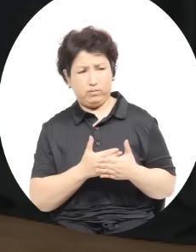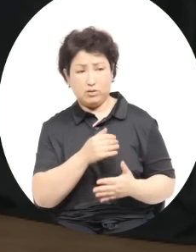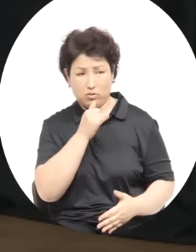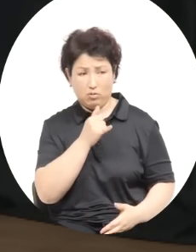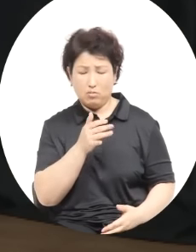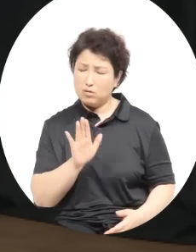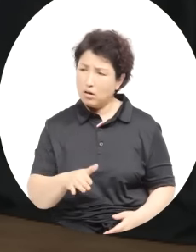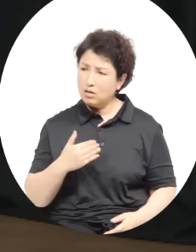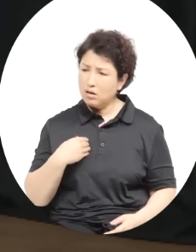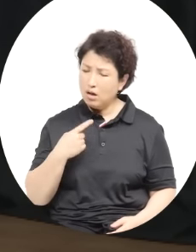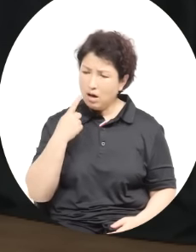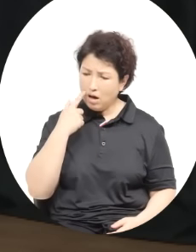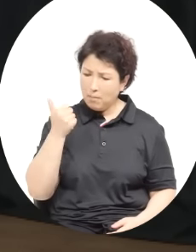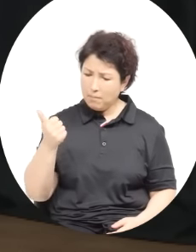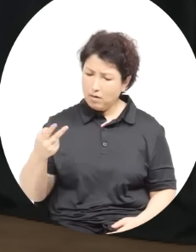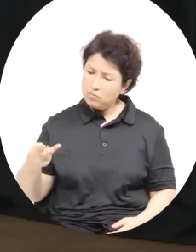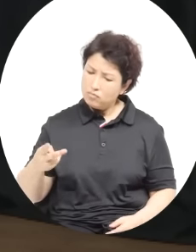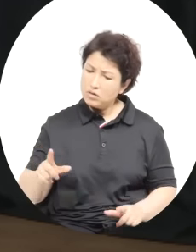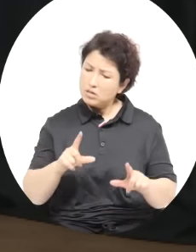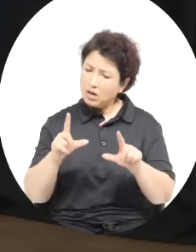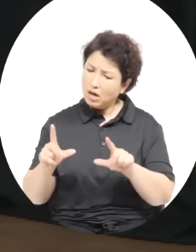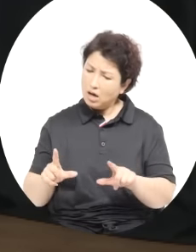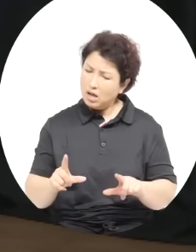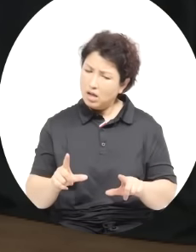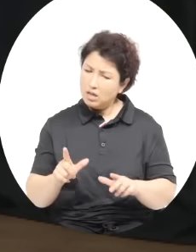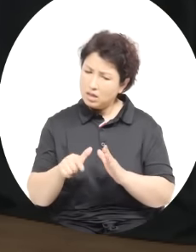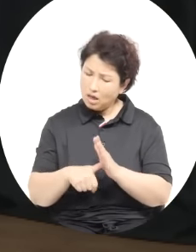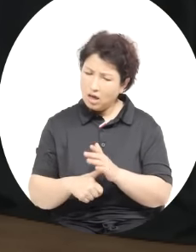아버지랑 둘이 살다 보면서